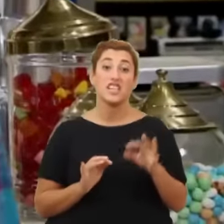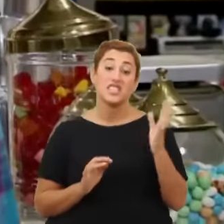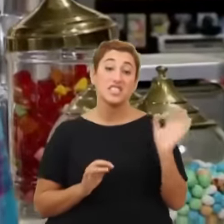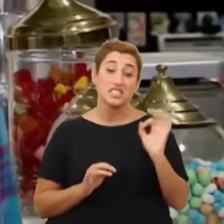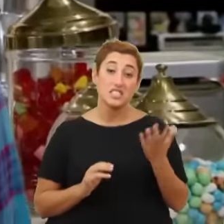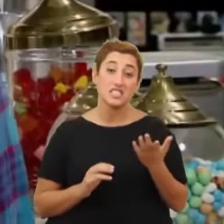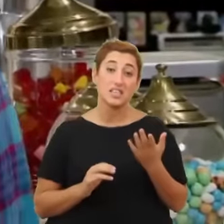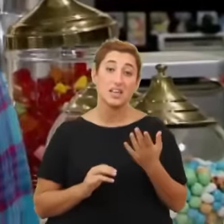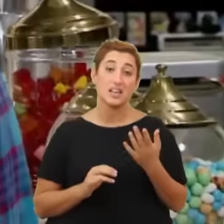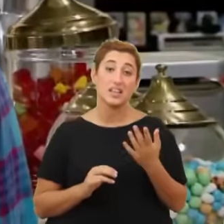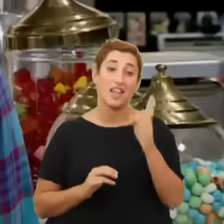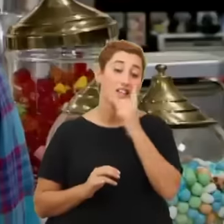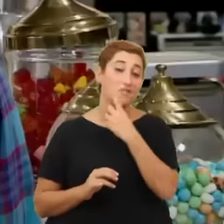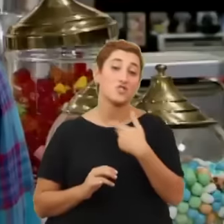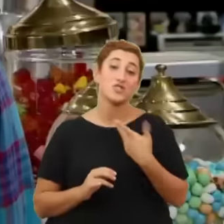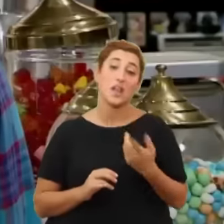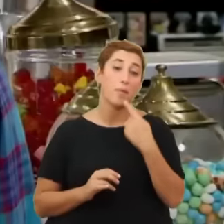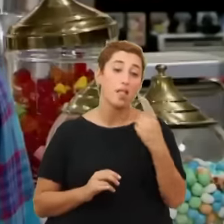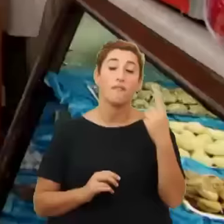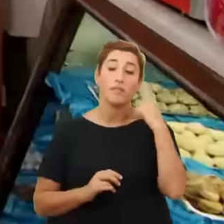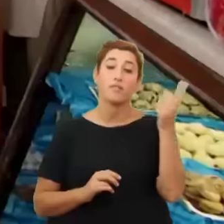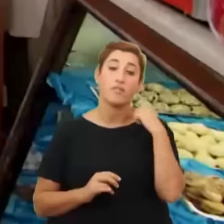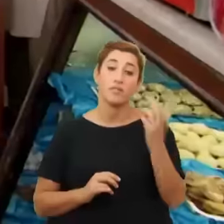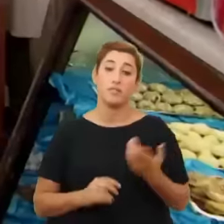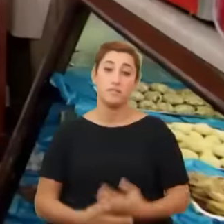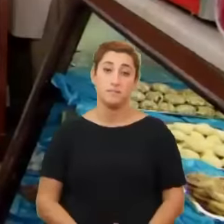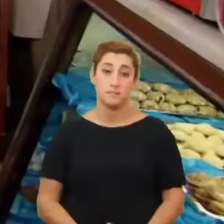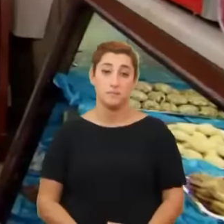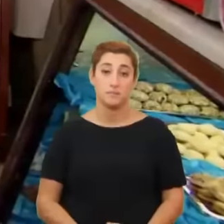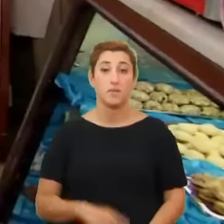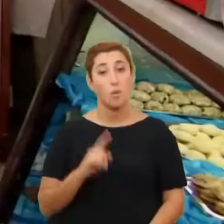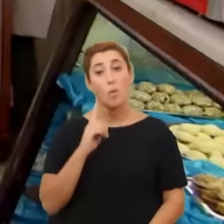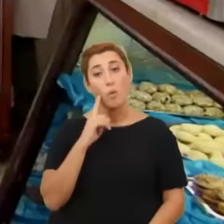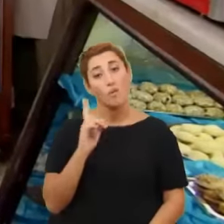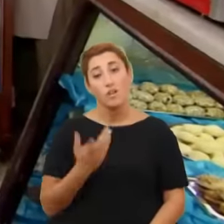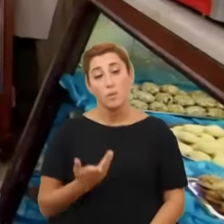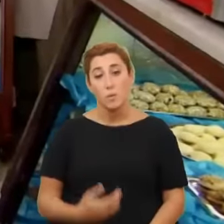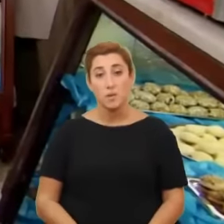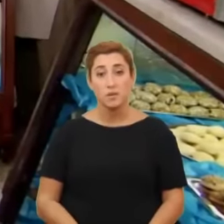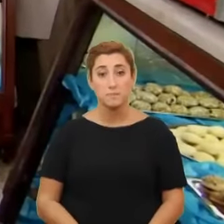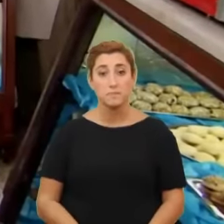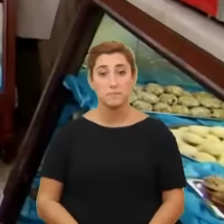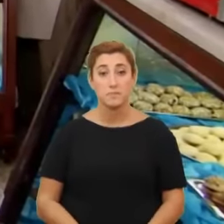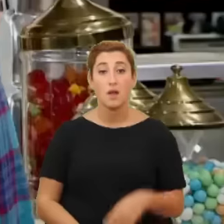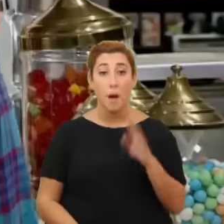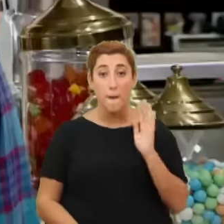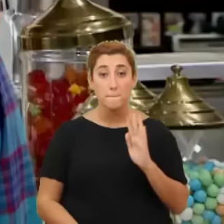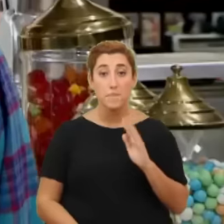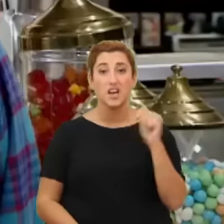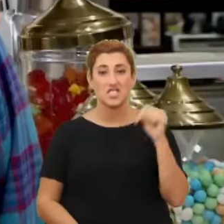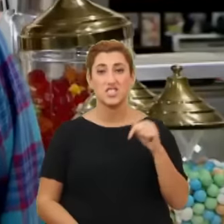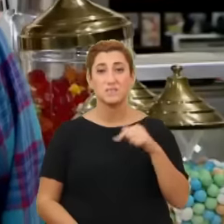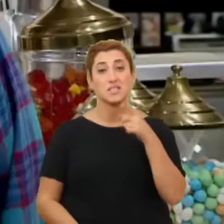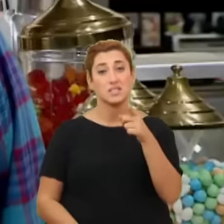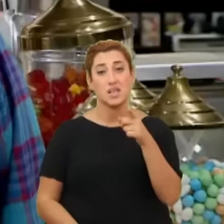İşte malum enişteyiz ya. Laf geçiremiyoruz. Öyle oldu. Ama bu